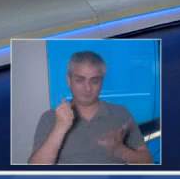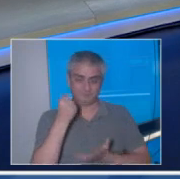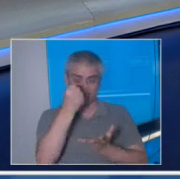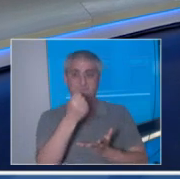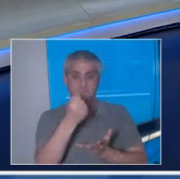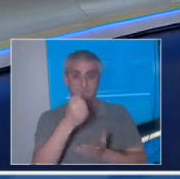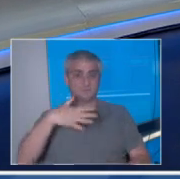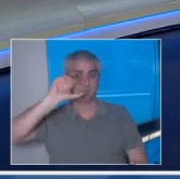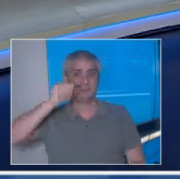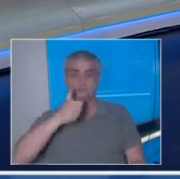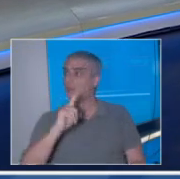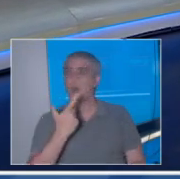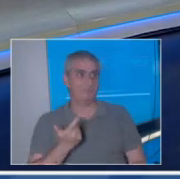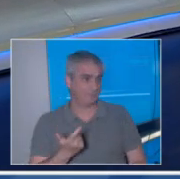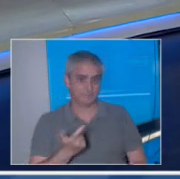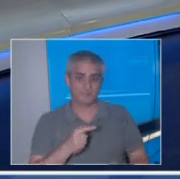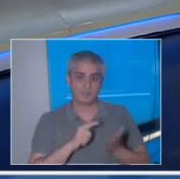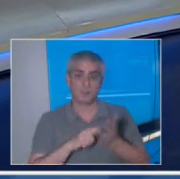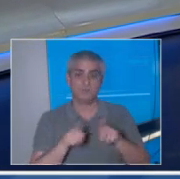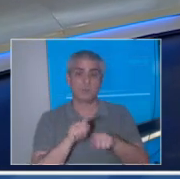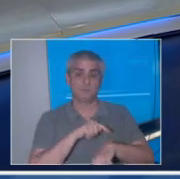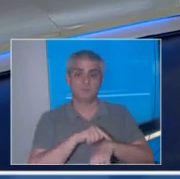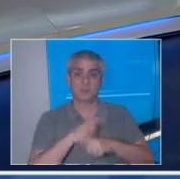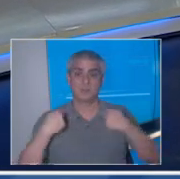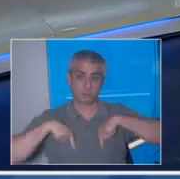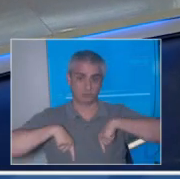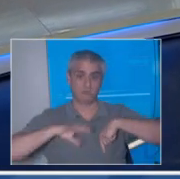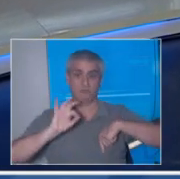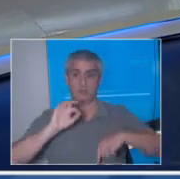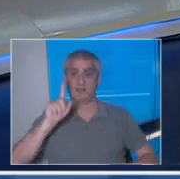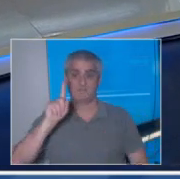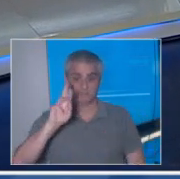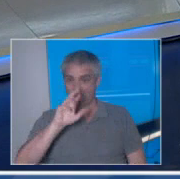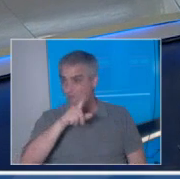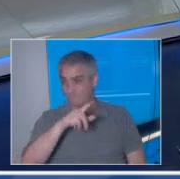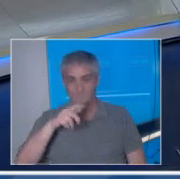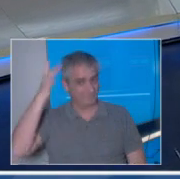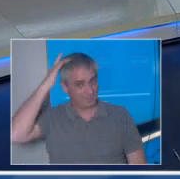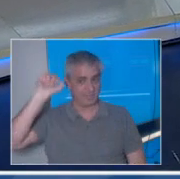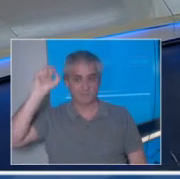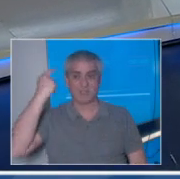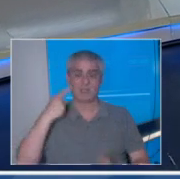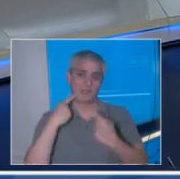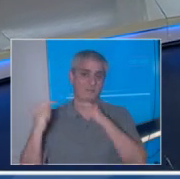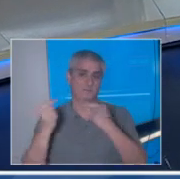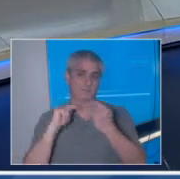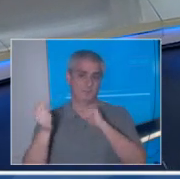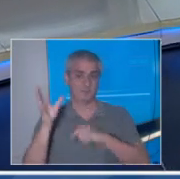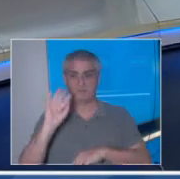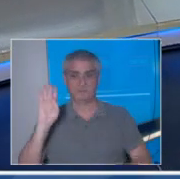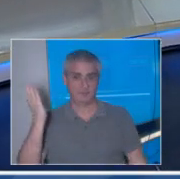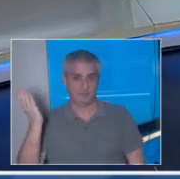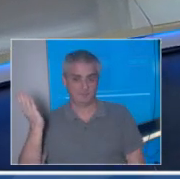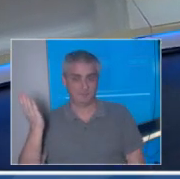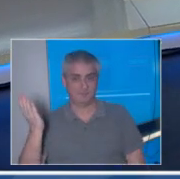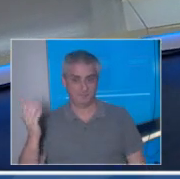התקציב, בקריאה ראשונה, למה? כי באותו זמן היושב ראש של וסרלאוף, הלא הוא איתמר בן גביר, ישב במסע ומתן... עשה שרירים. בדיוק.